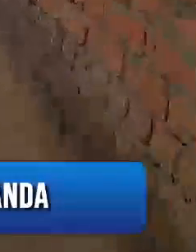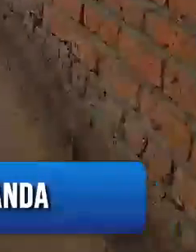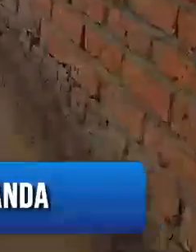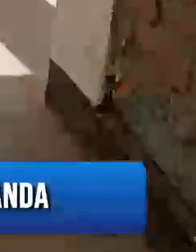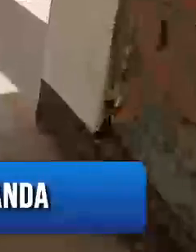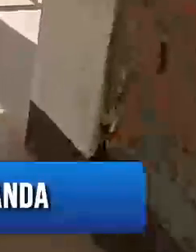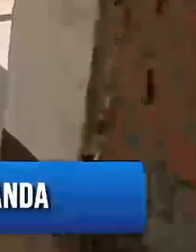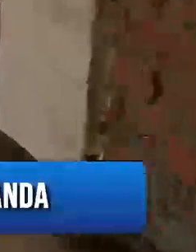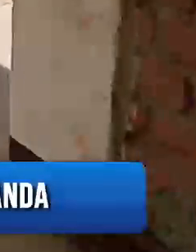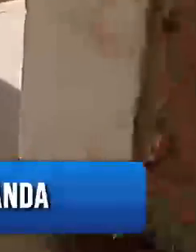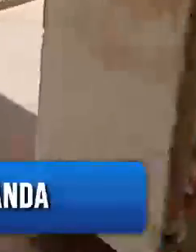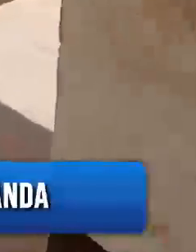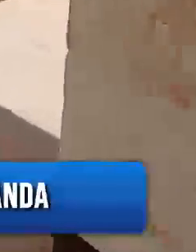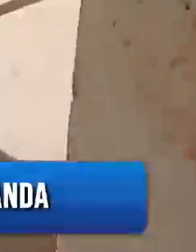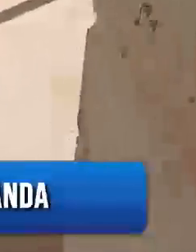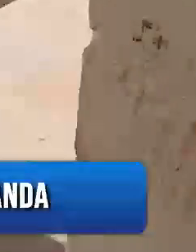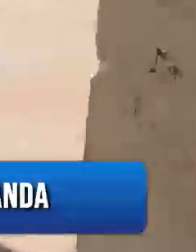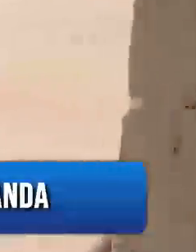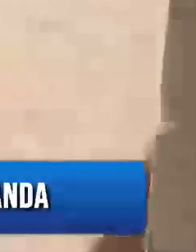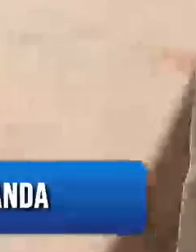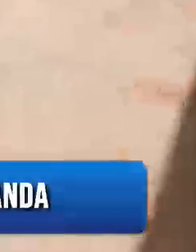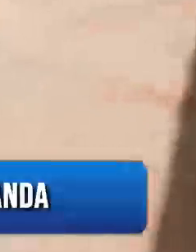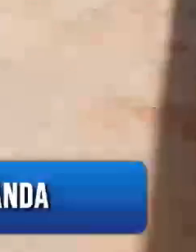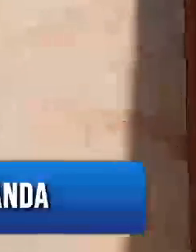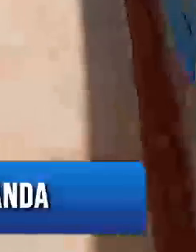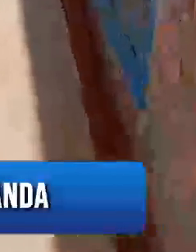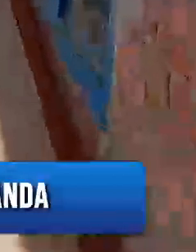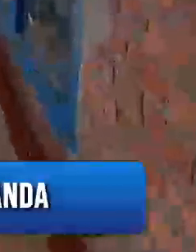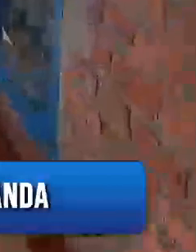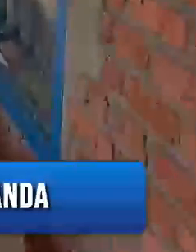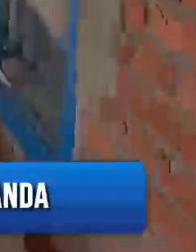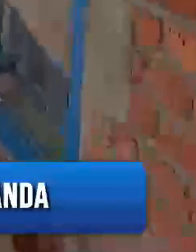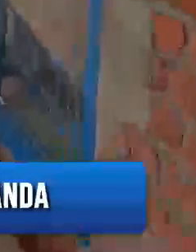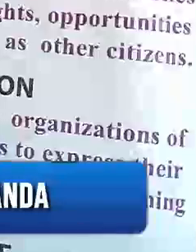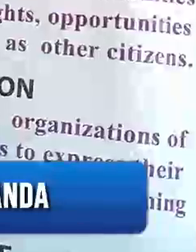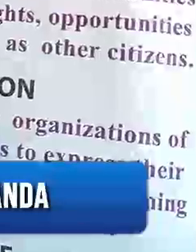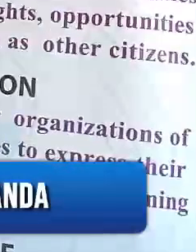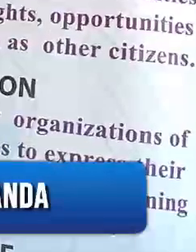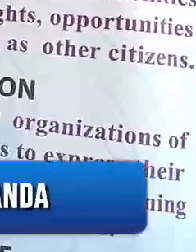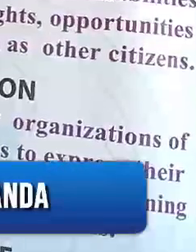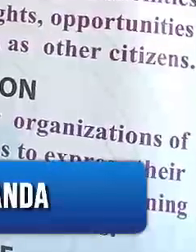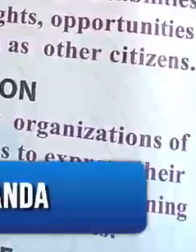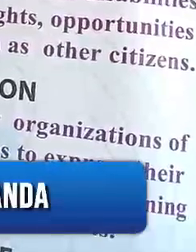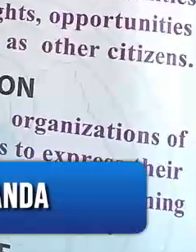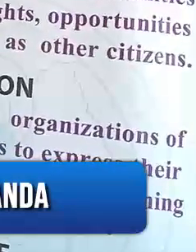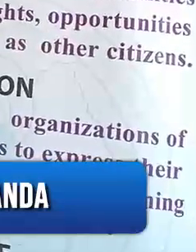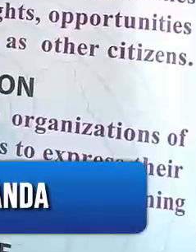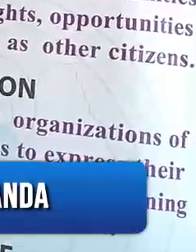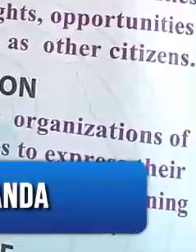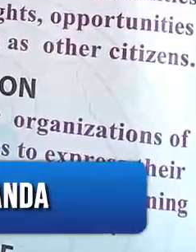bwo gukuraho izo mbogamizi. N'urugendo rurerure hari abo twagiye tuganira